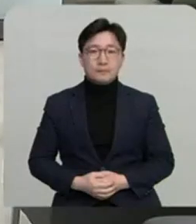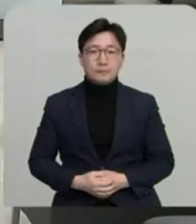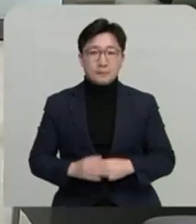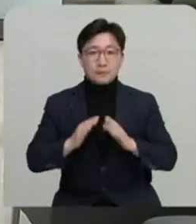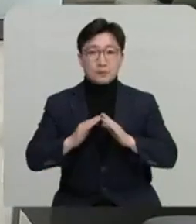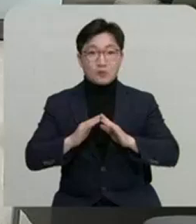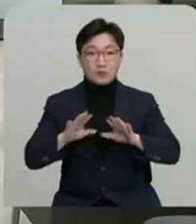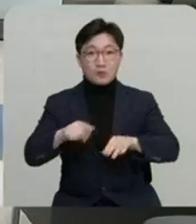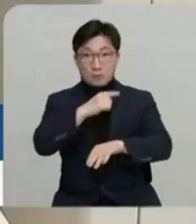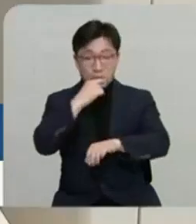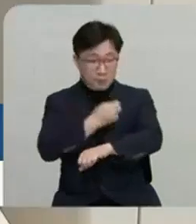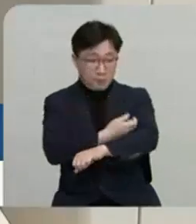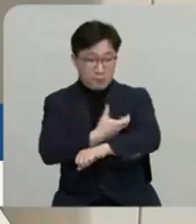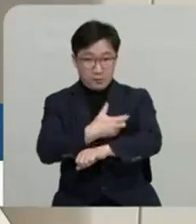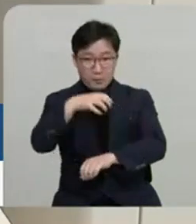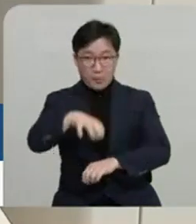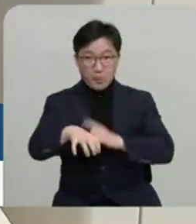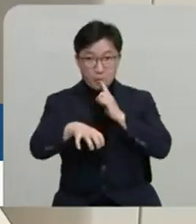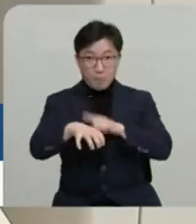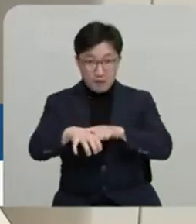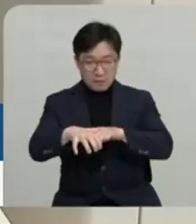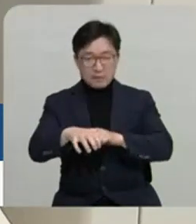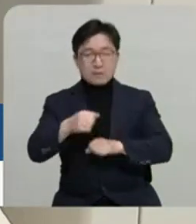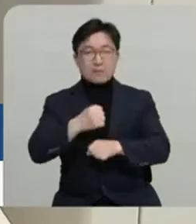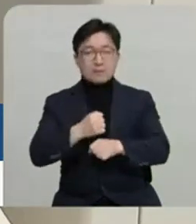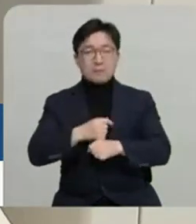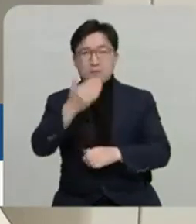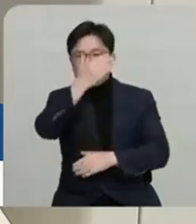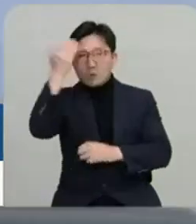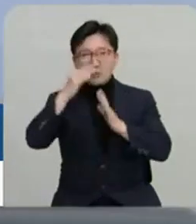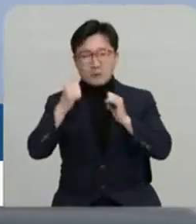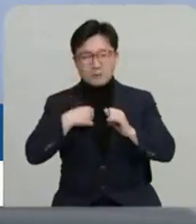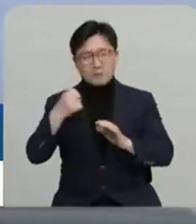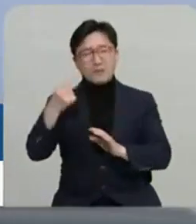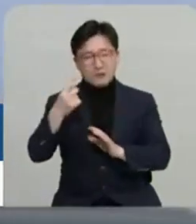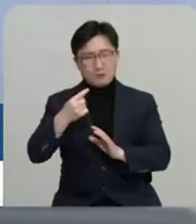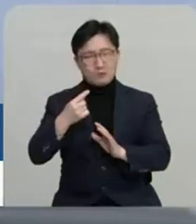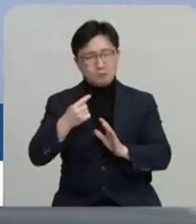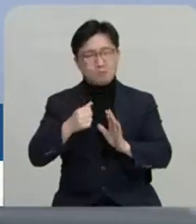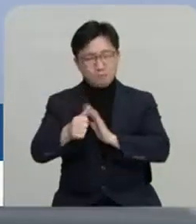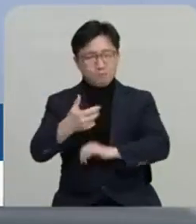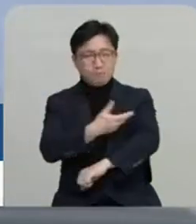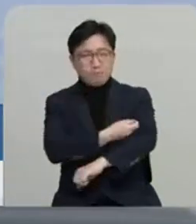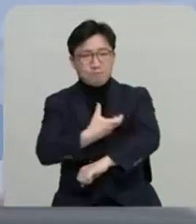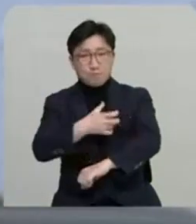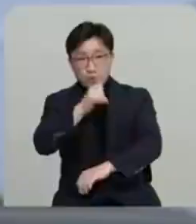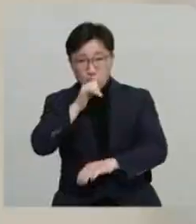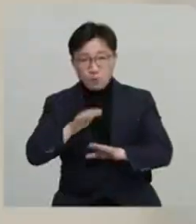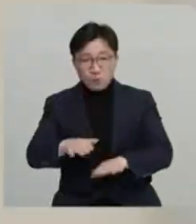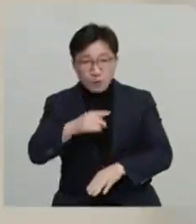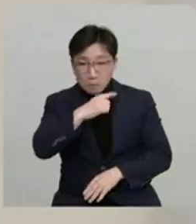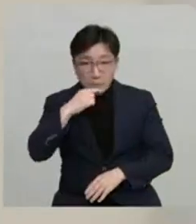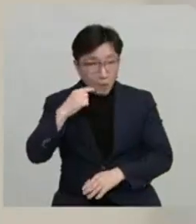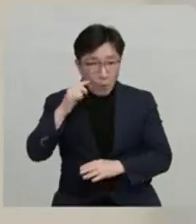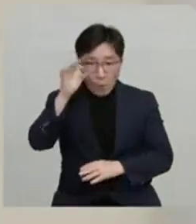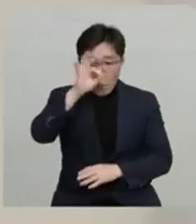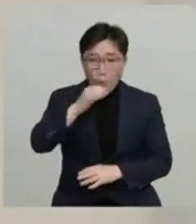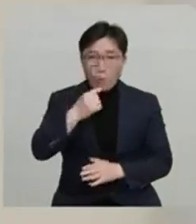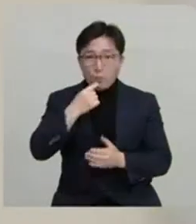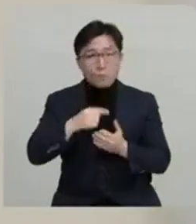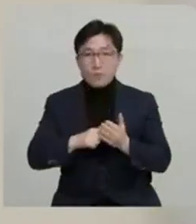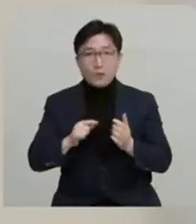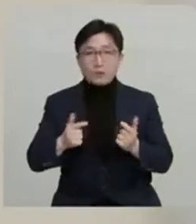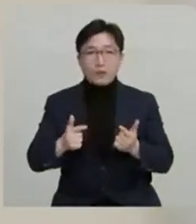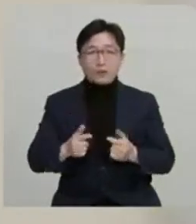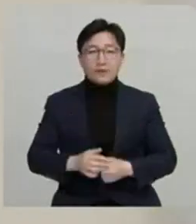전주의 한 헌혈의 집. 시내를 찾는 젊은 층들이 자주 들르곤 했지만 이달 들어 헌혈자들을 만나기가 쉽지